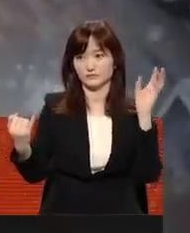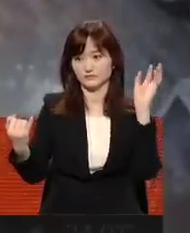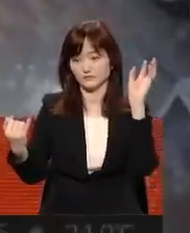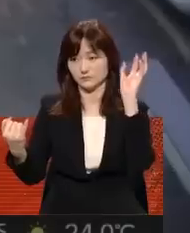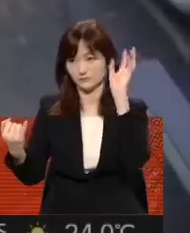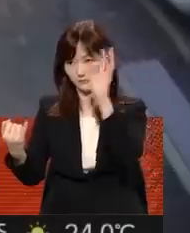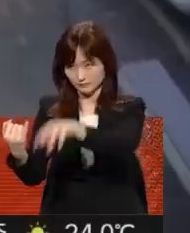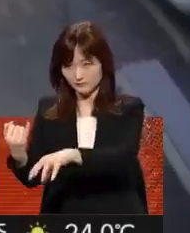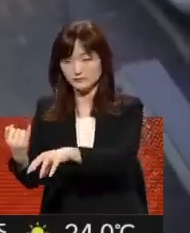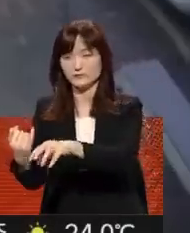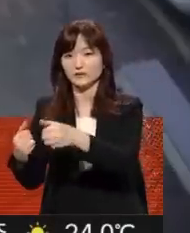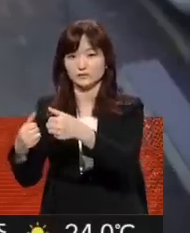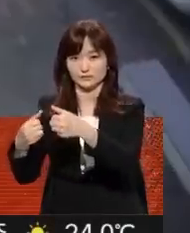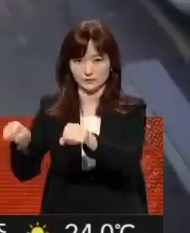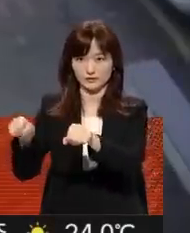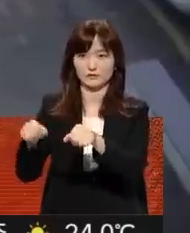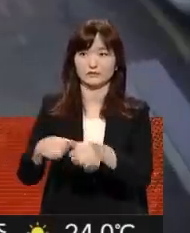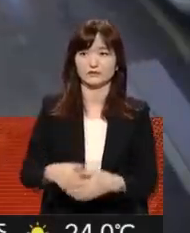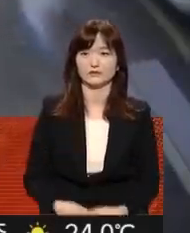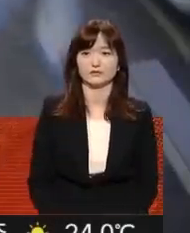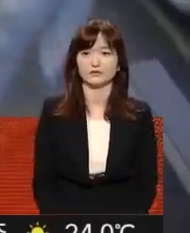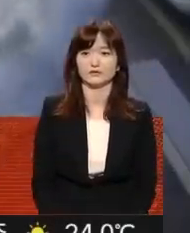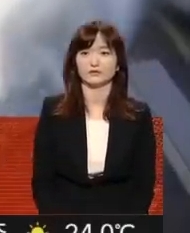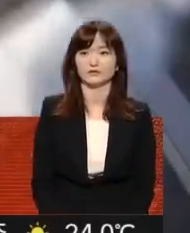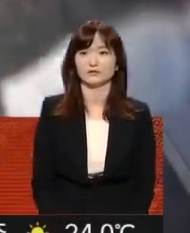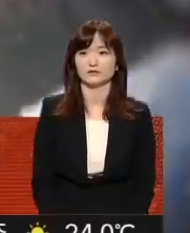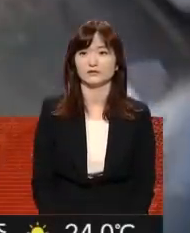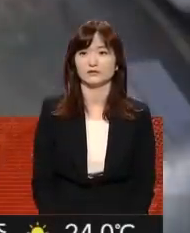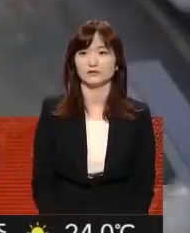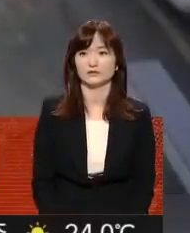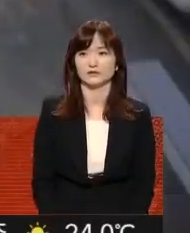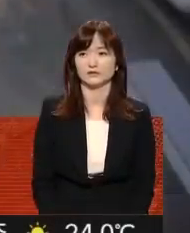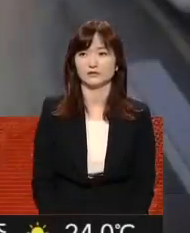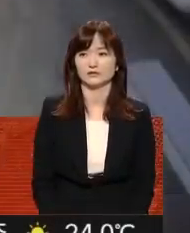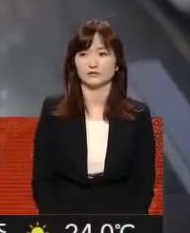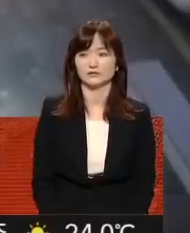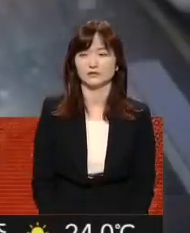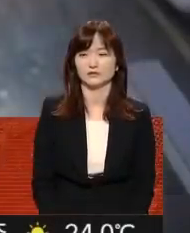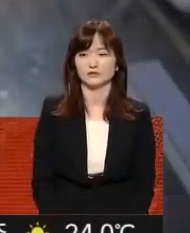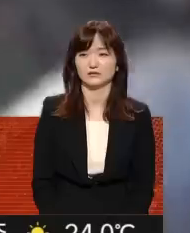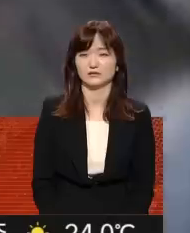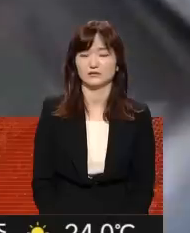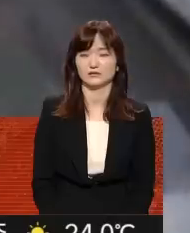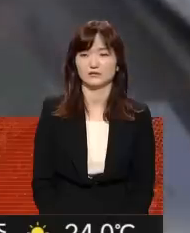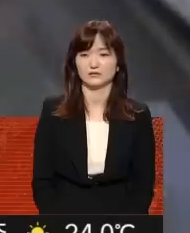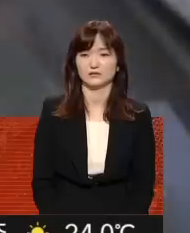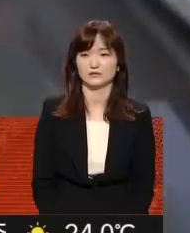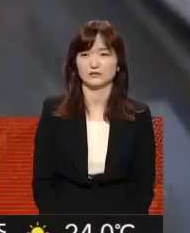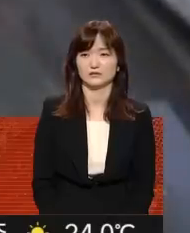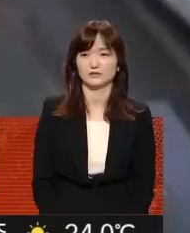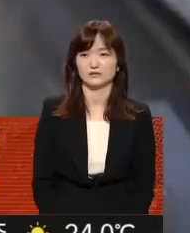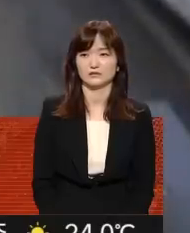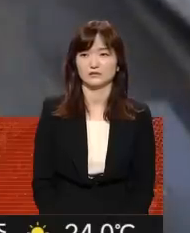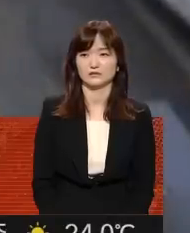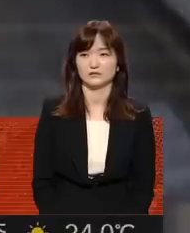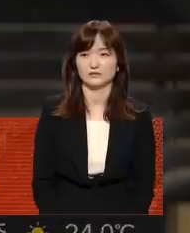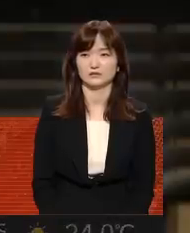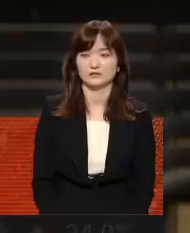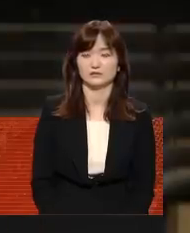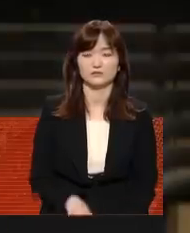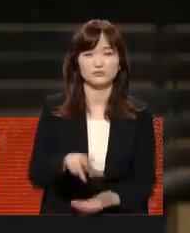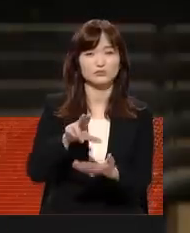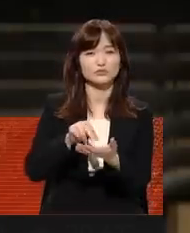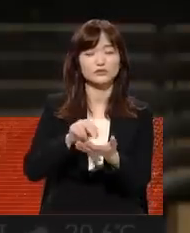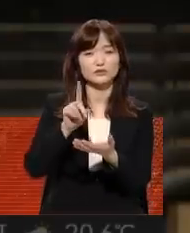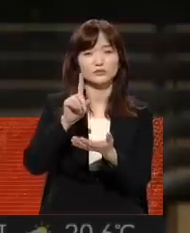또. 한번 더듬 여기 나옵니다. 나오는 건 나와요. 근데 본인은 이제 손가락에 그때 미끄러졌다 하니까요. 진짜. 자 근데 이제 문제가 하나